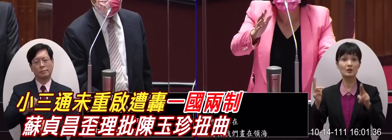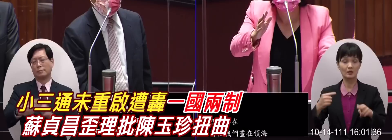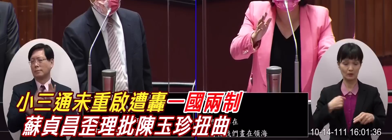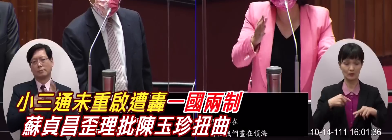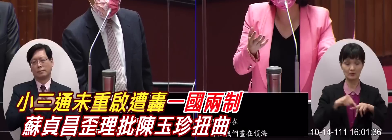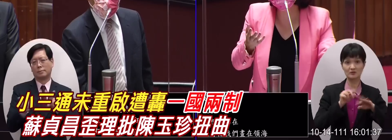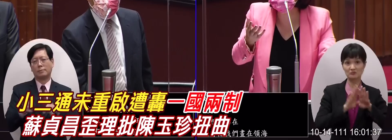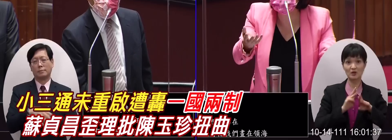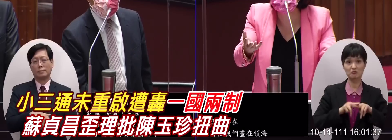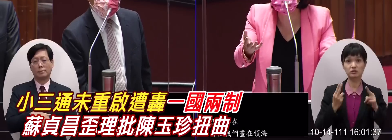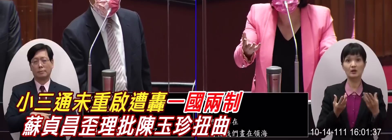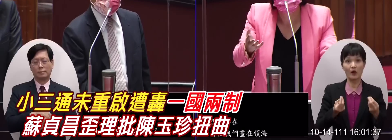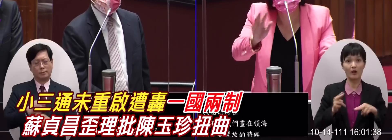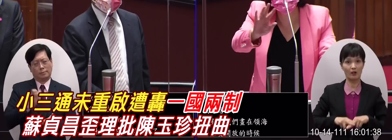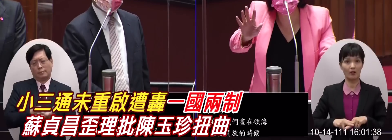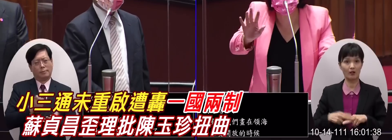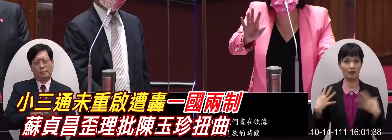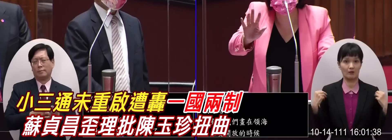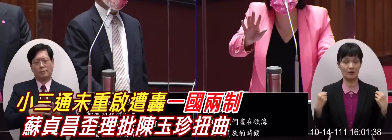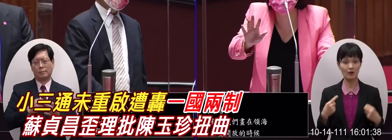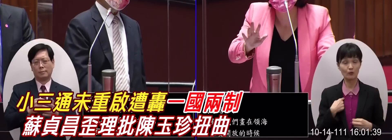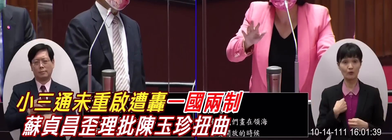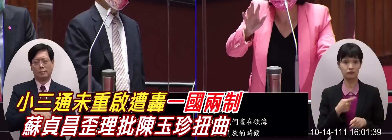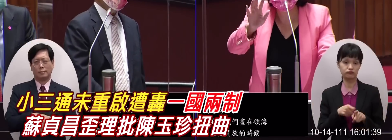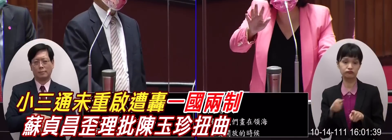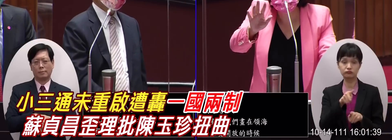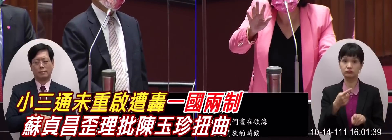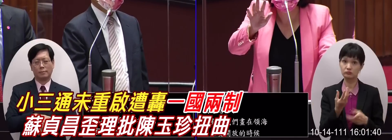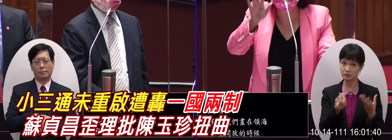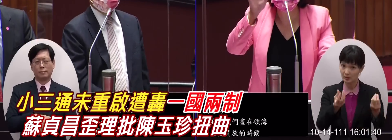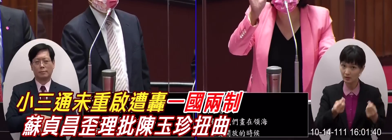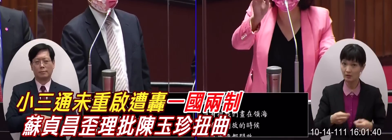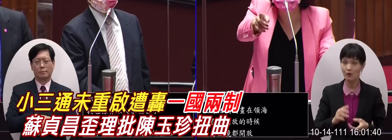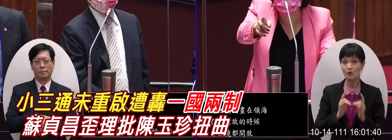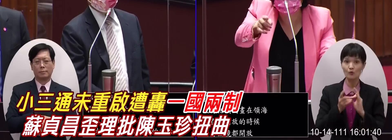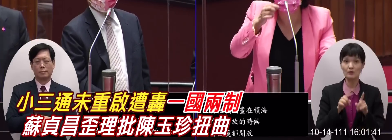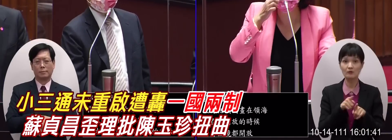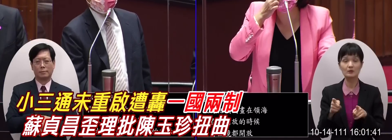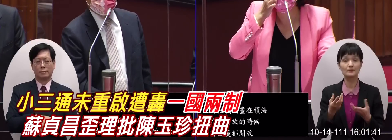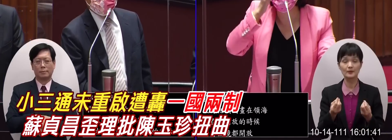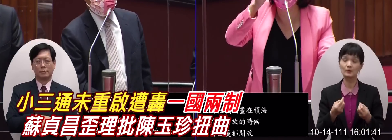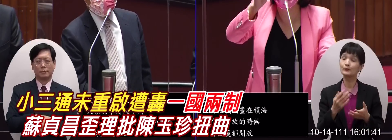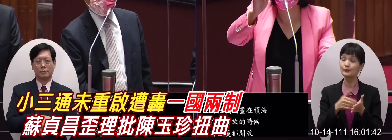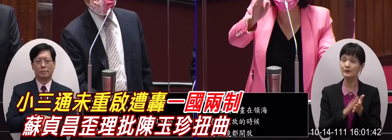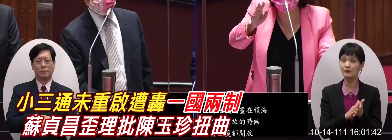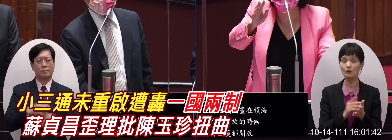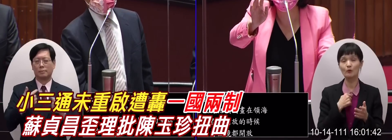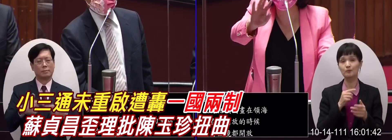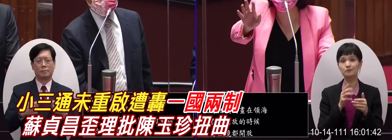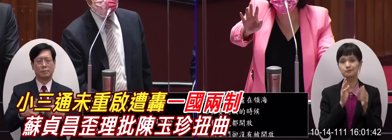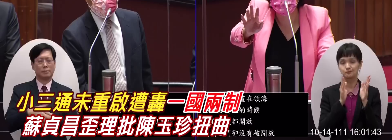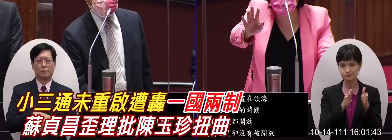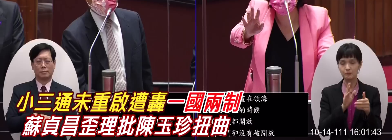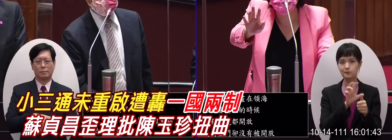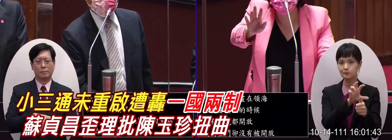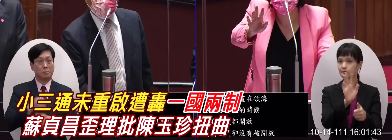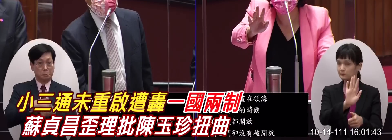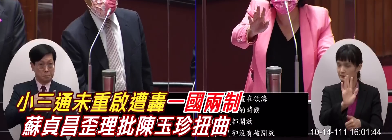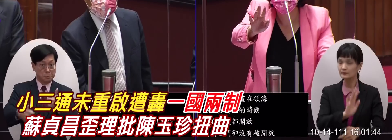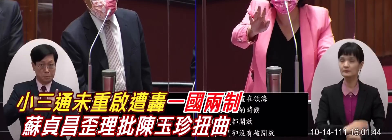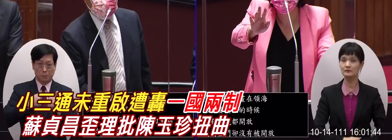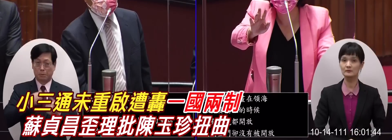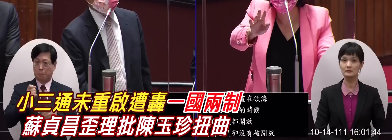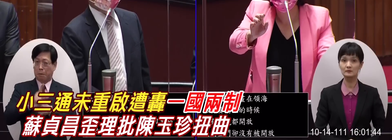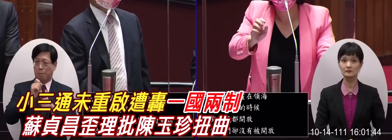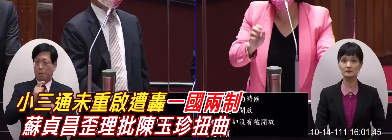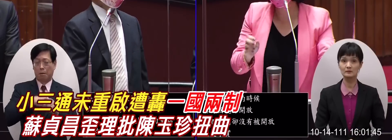曲， 这是事实，这个没有扭曲， 绝对。 但是我也不怪你哈， 没有 院长，我也不怪你，来， 你都乱做